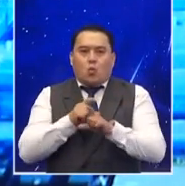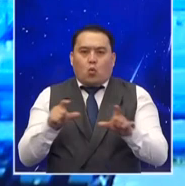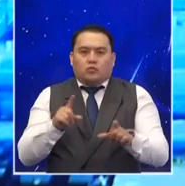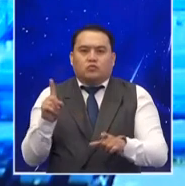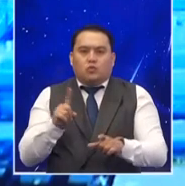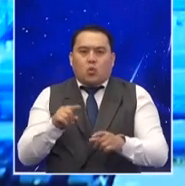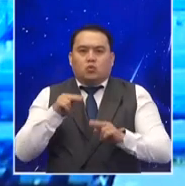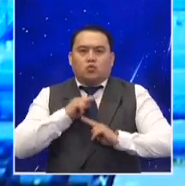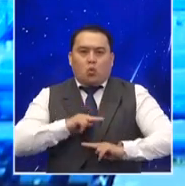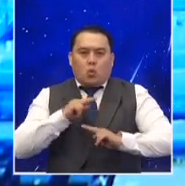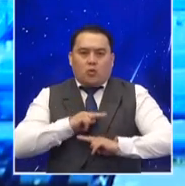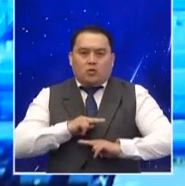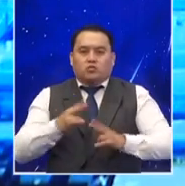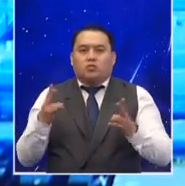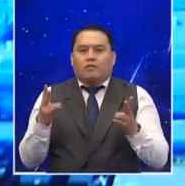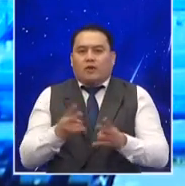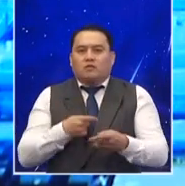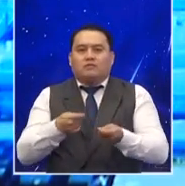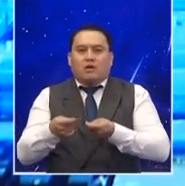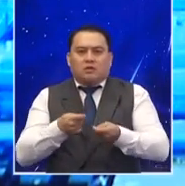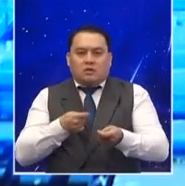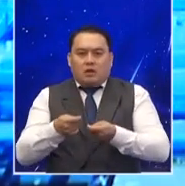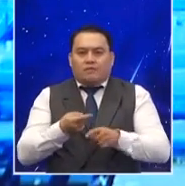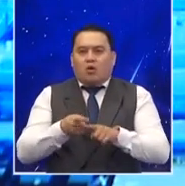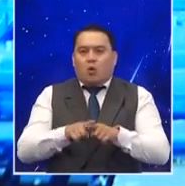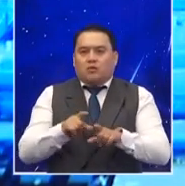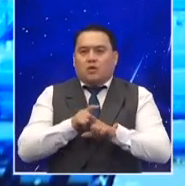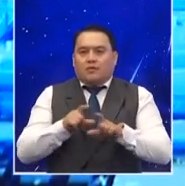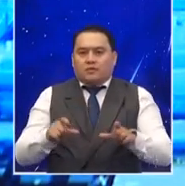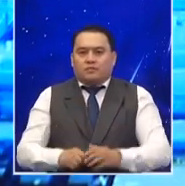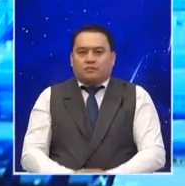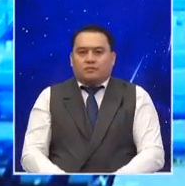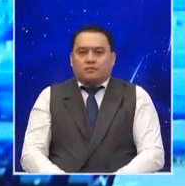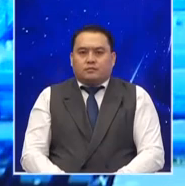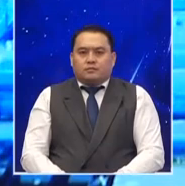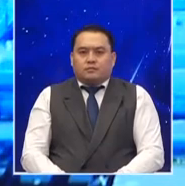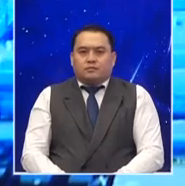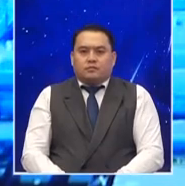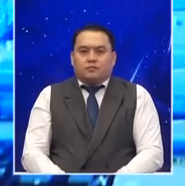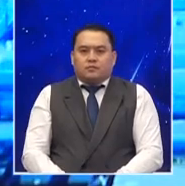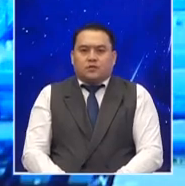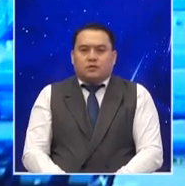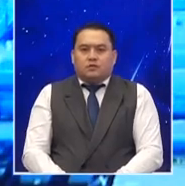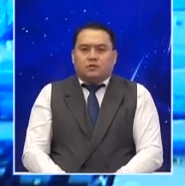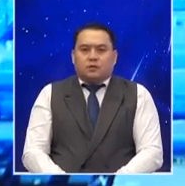том, в каких условиях приходилось трудиться природоохранникам до возведения объекта, расскажет Дамир